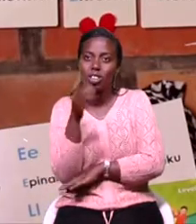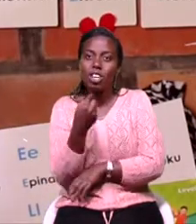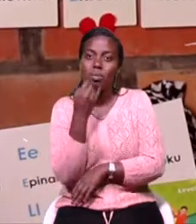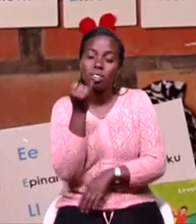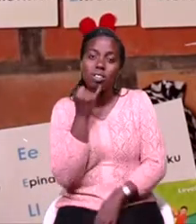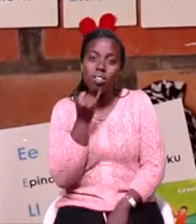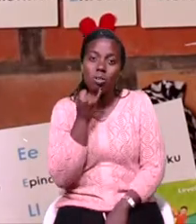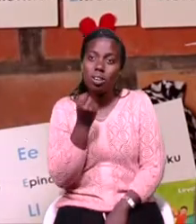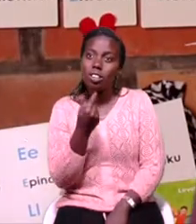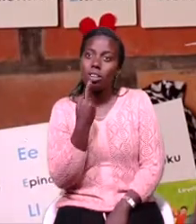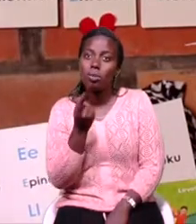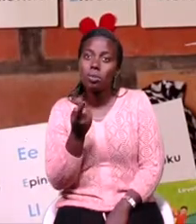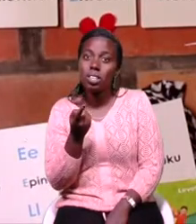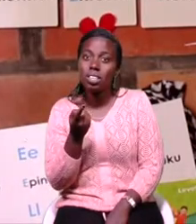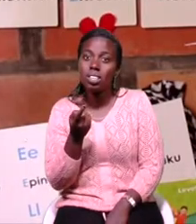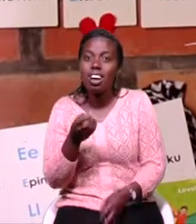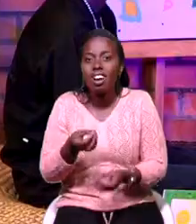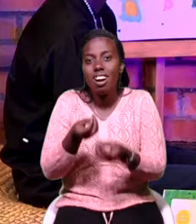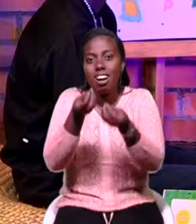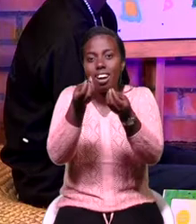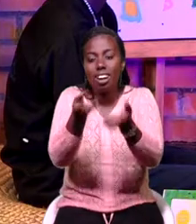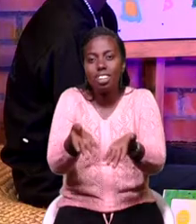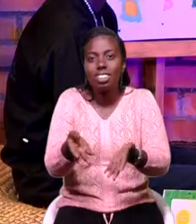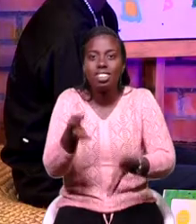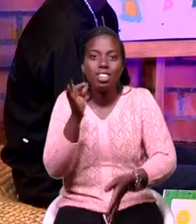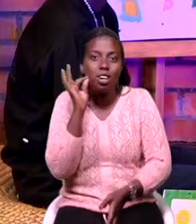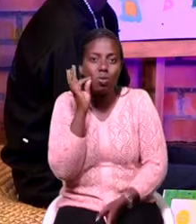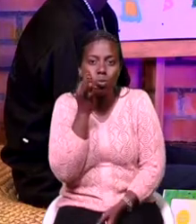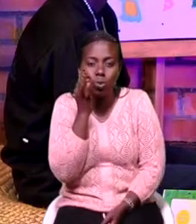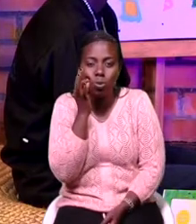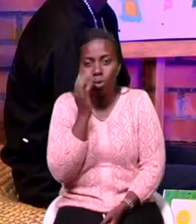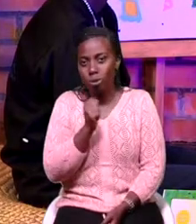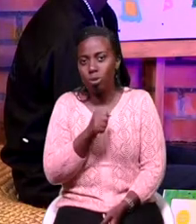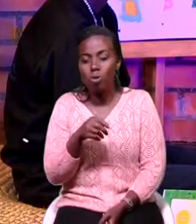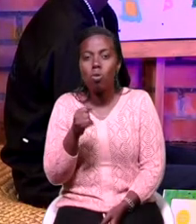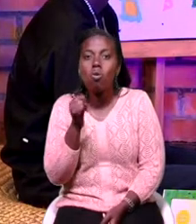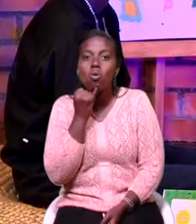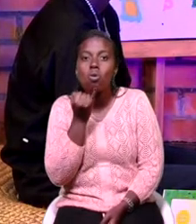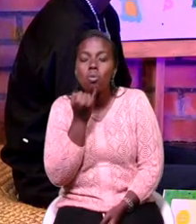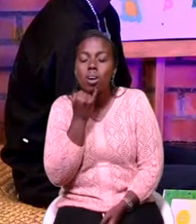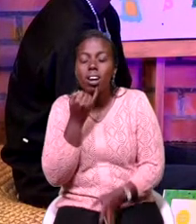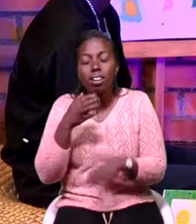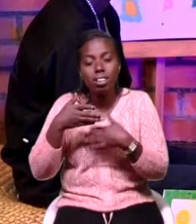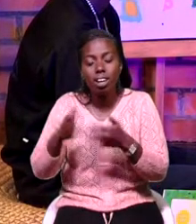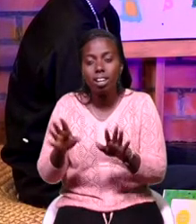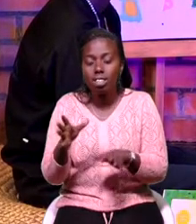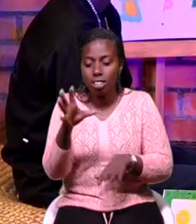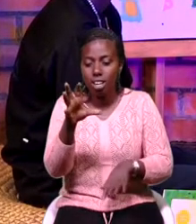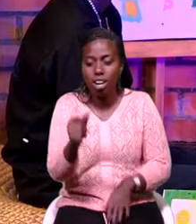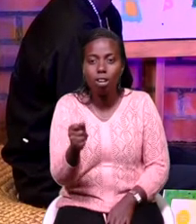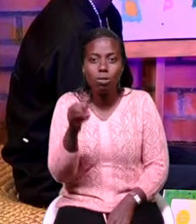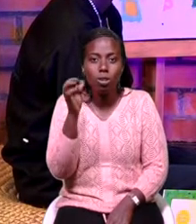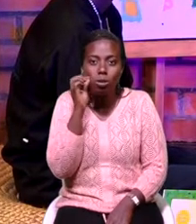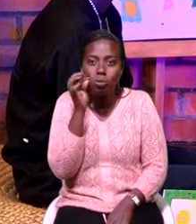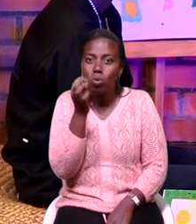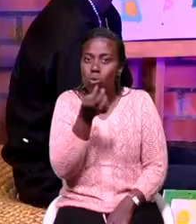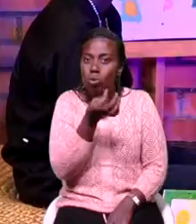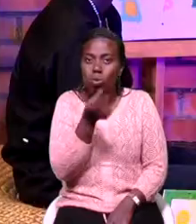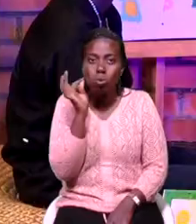wa mwana kikamubwira ngo akira urubuto. Nuko umwana yarangiza agafata urubuto rwe